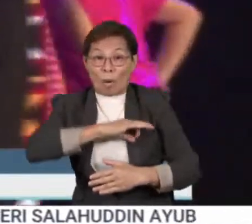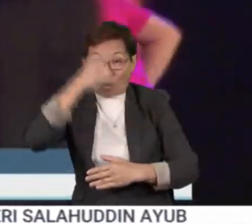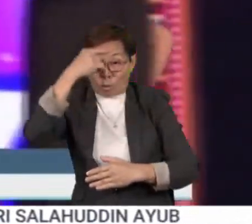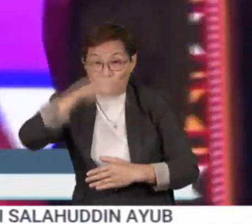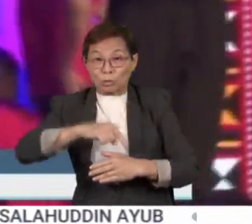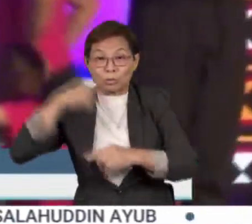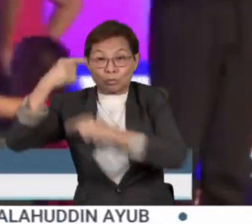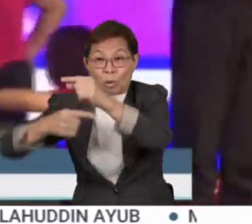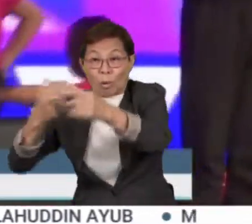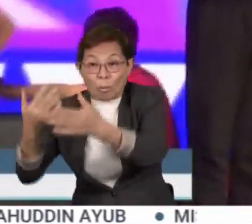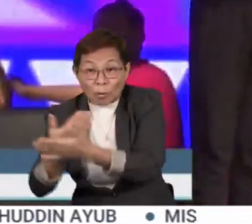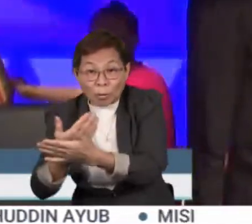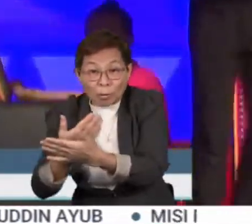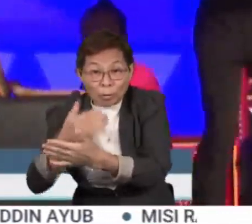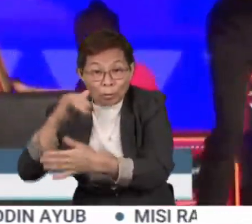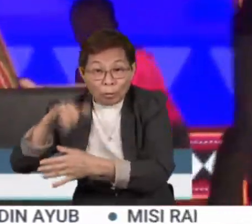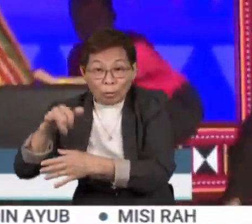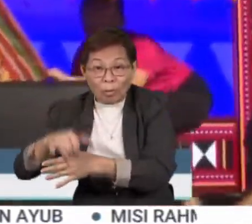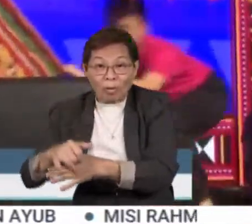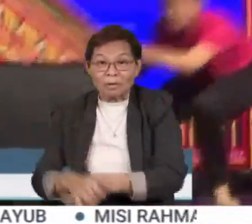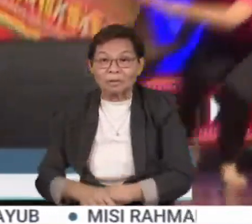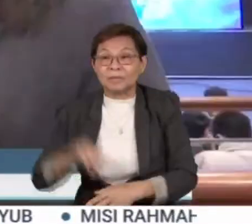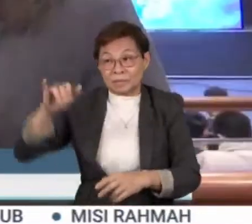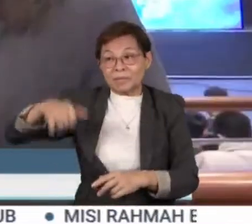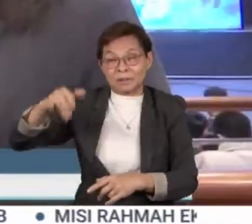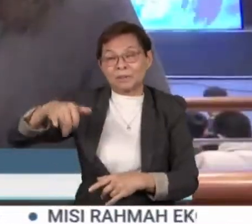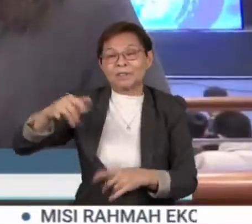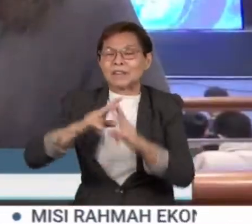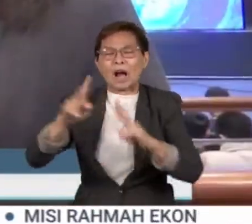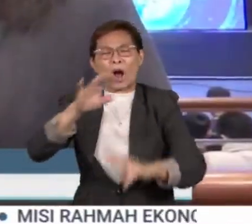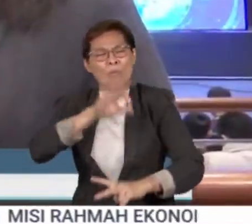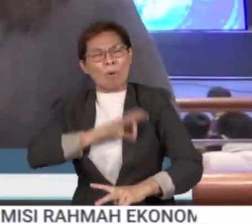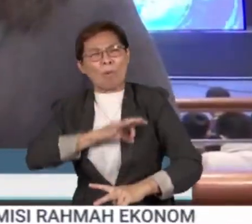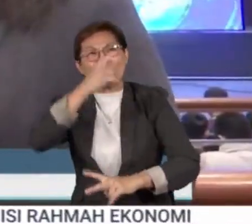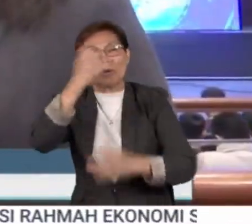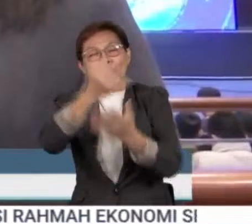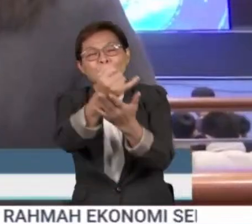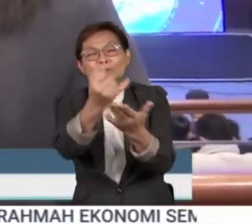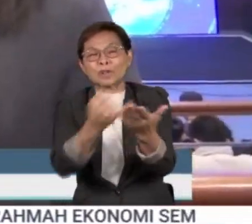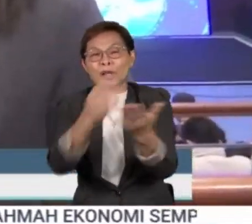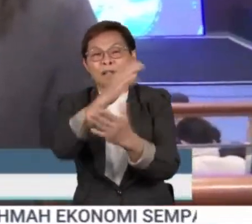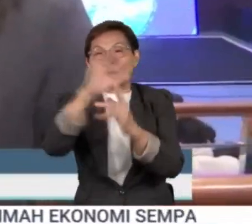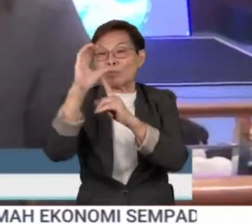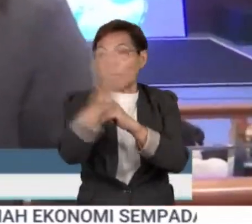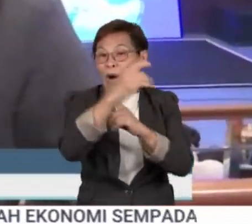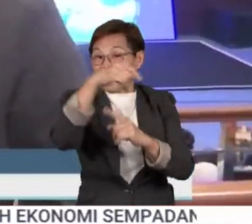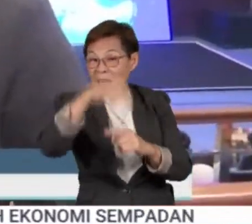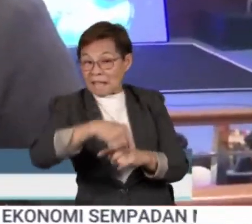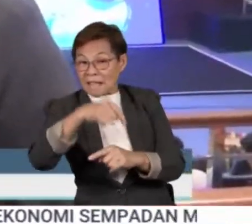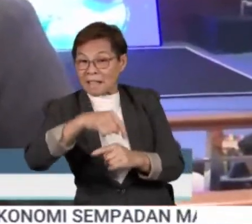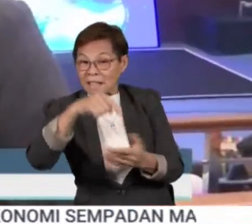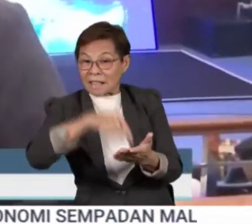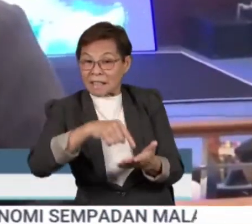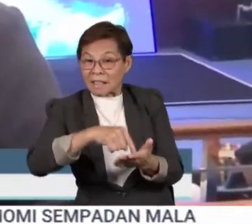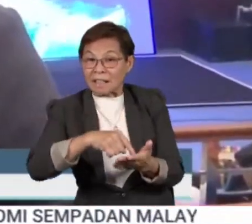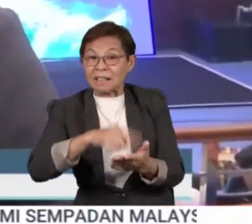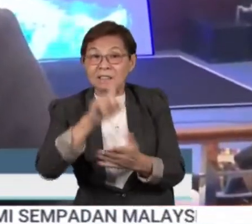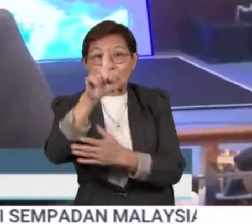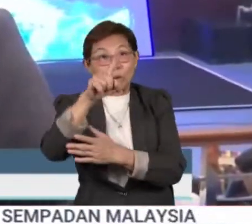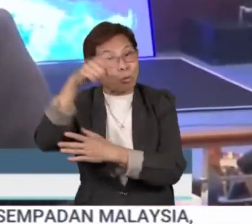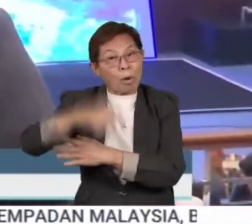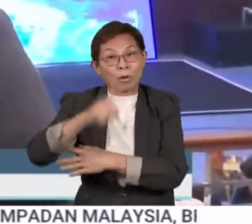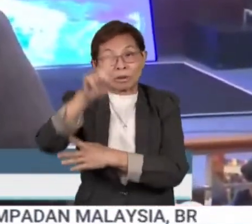untuk generasi baru? Ia sangat bermanfaat kerana kesenian dan kebudayaan ini sesuatu yang